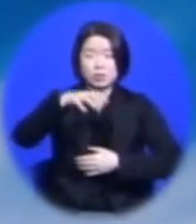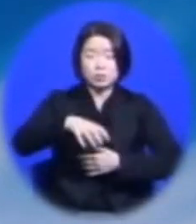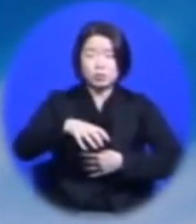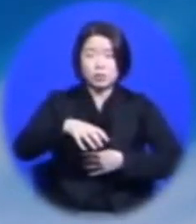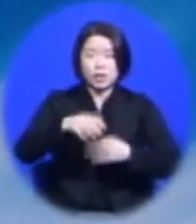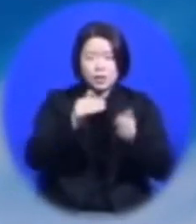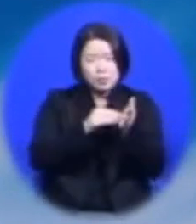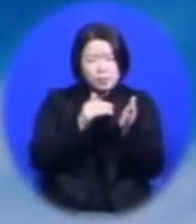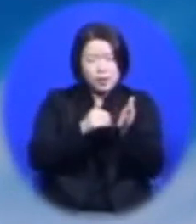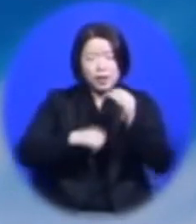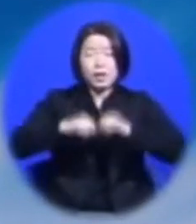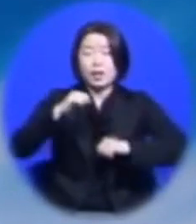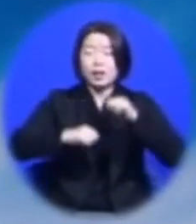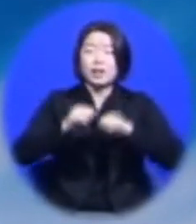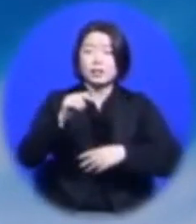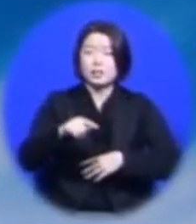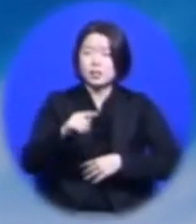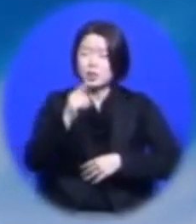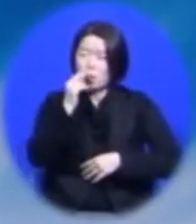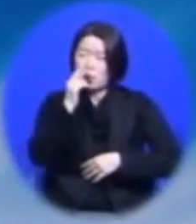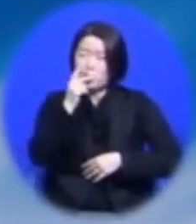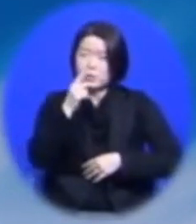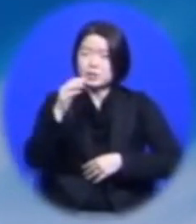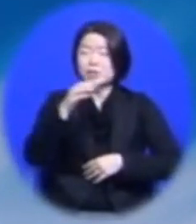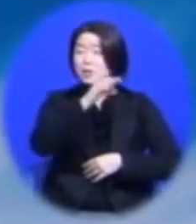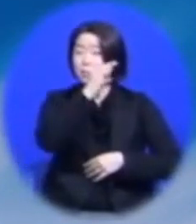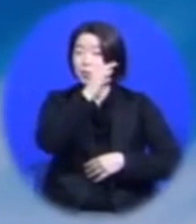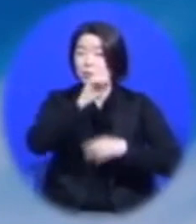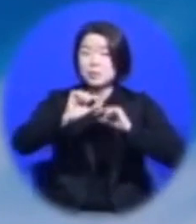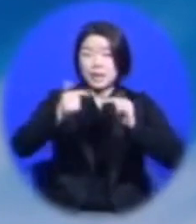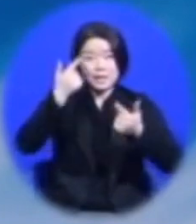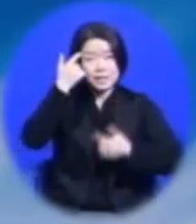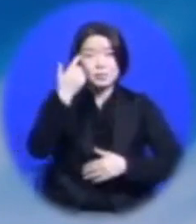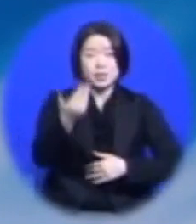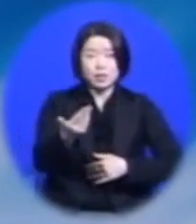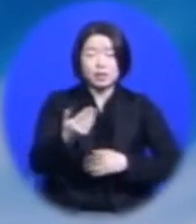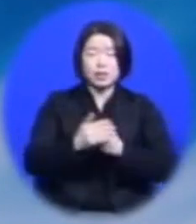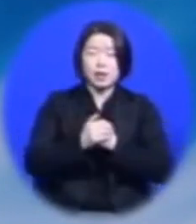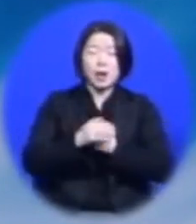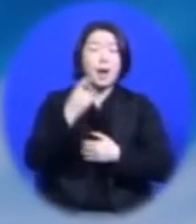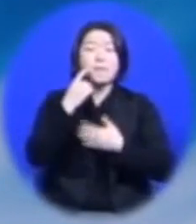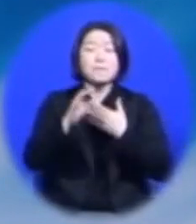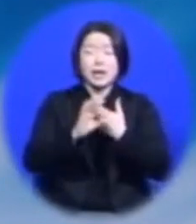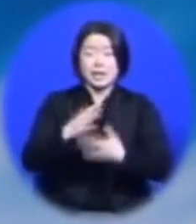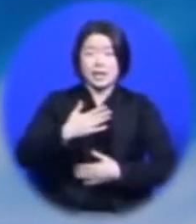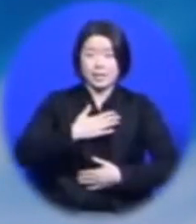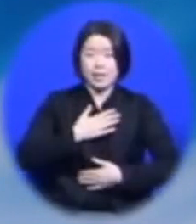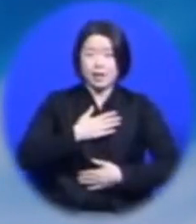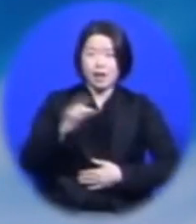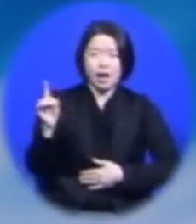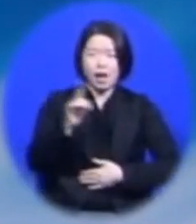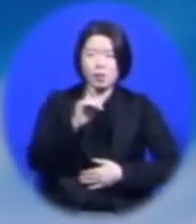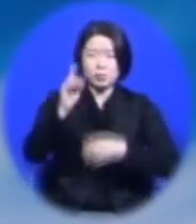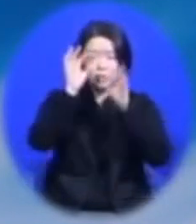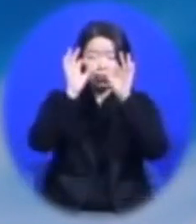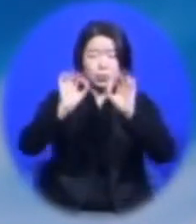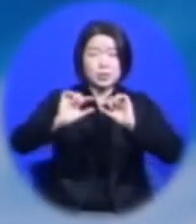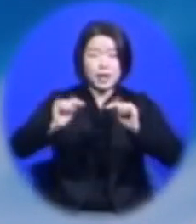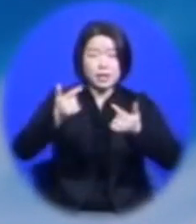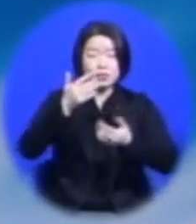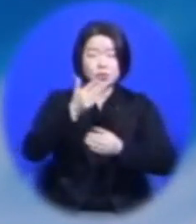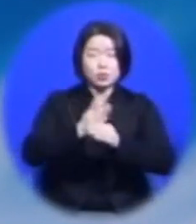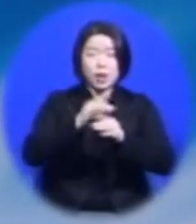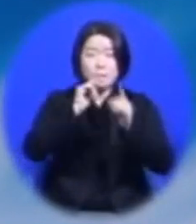행하는 것이 혹시 부끄럽지 않습니까? 만약에 내가 아무도 안 보는 가운데서